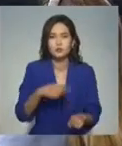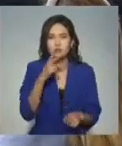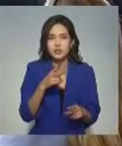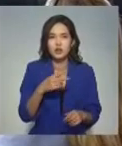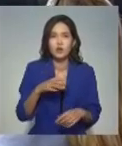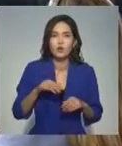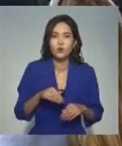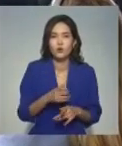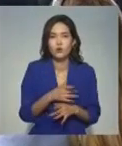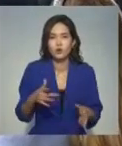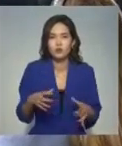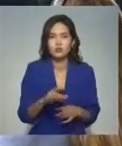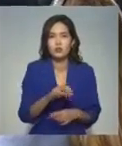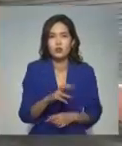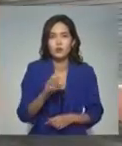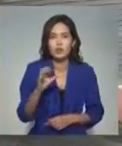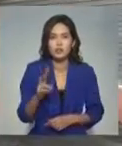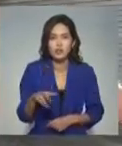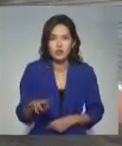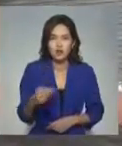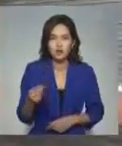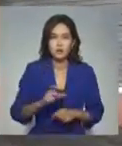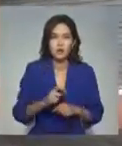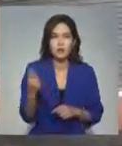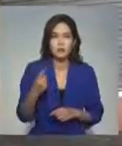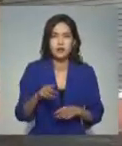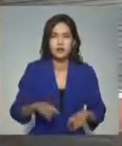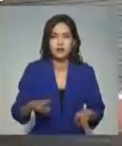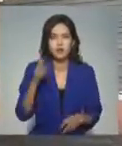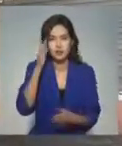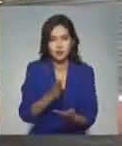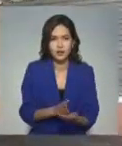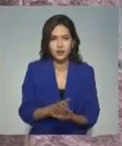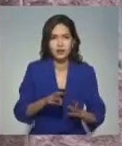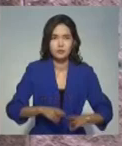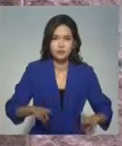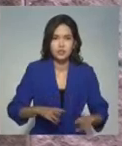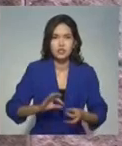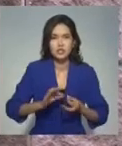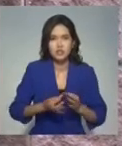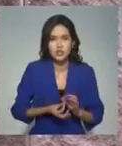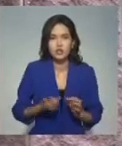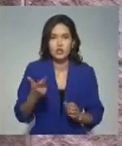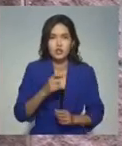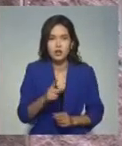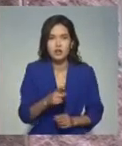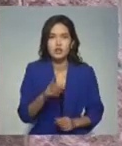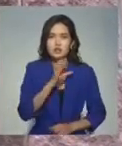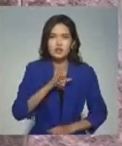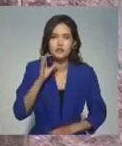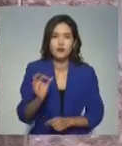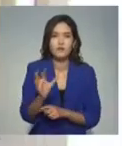коллегии ведомства выступил Роман Скляр. По словам первого заместителя премьер-министра, серьезно затянулась газификация на севере и